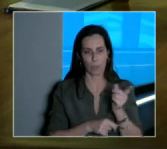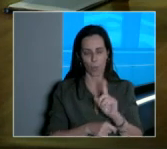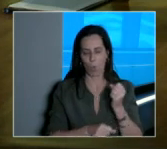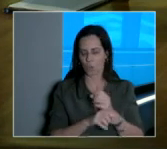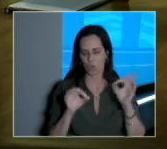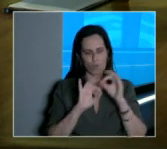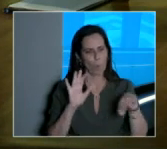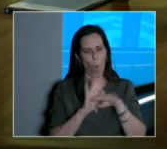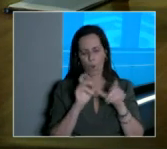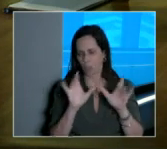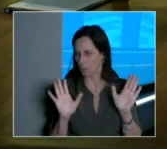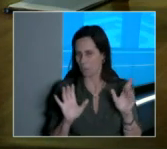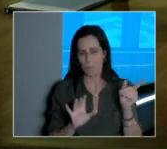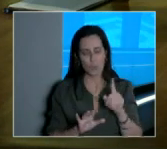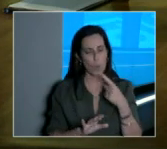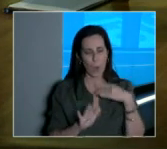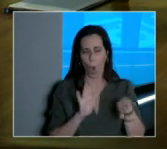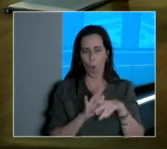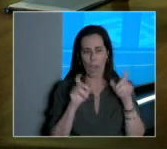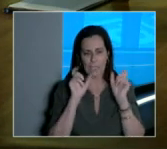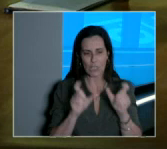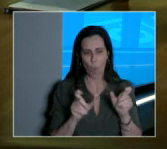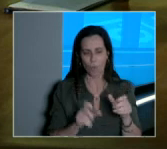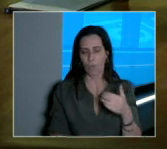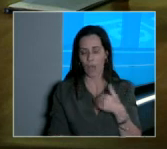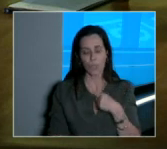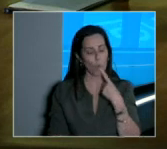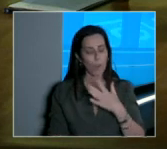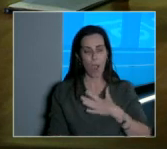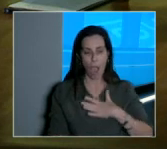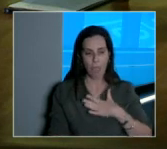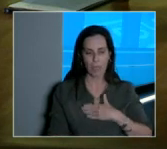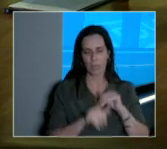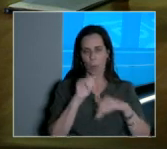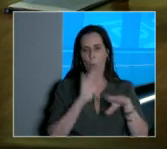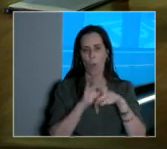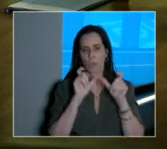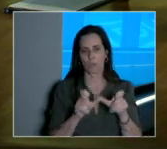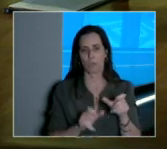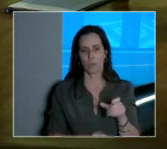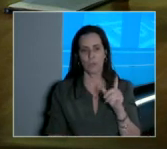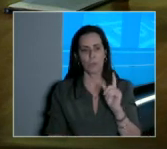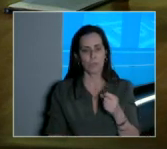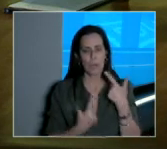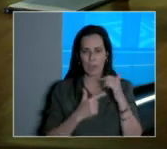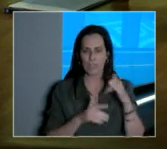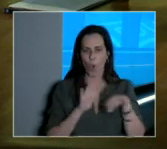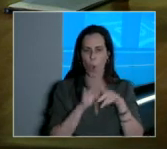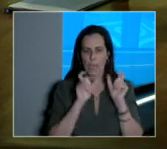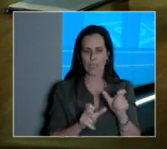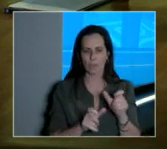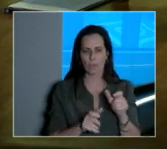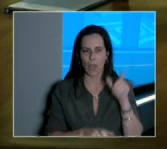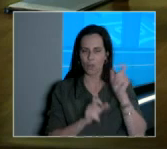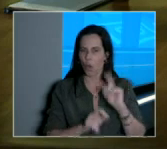שום חוק חסינות. מי שמדבר על חוק החסינות, אני אומר שאני אתמוך בחוק חסינות, ודרך כלל עוד פעם, צריך להזמין איזה חוק חסינות, כי